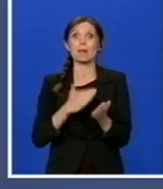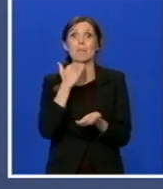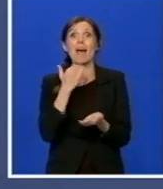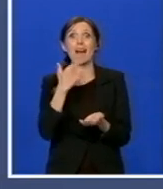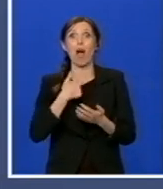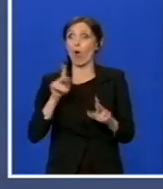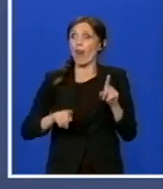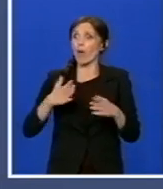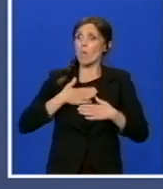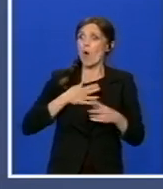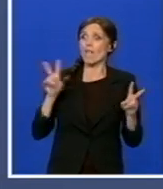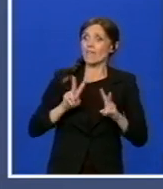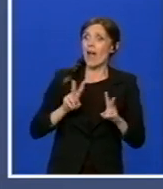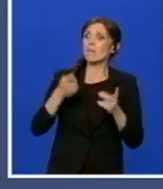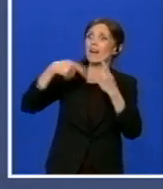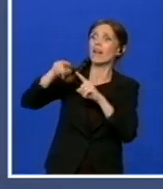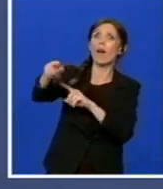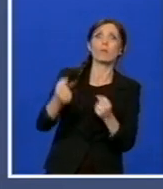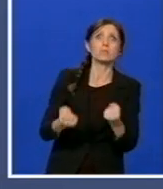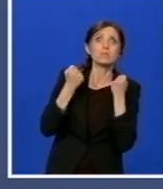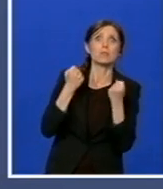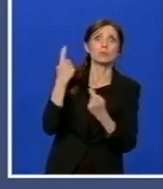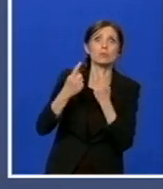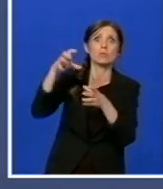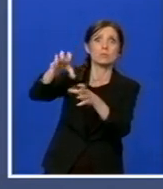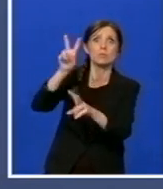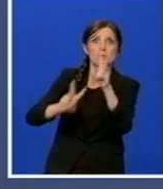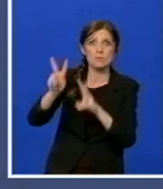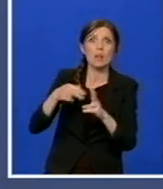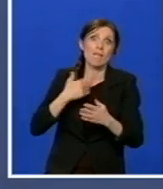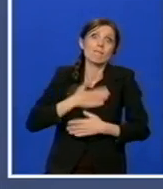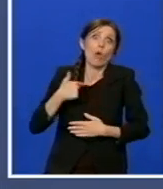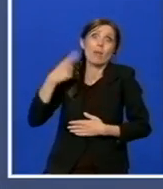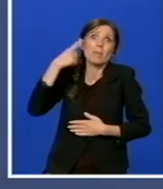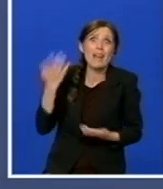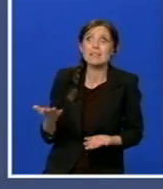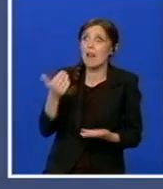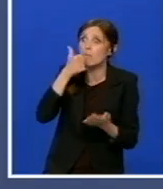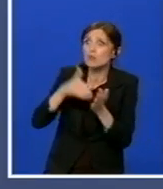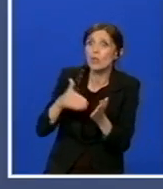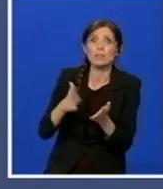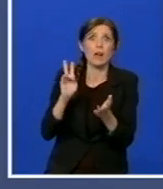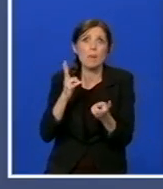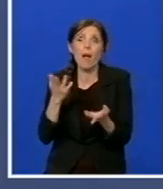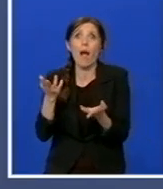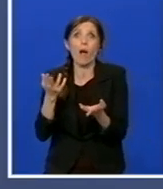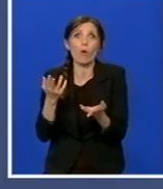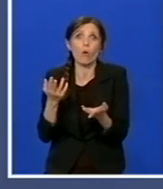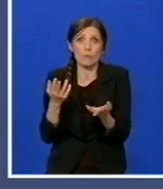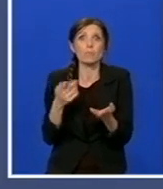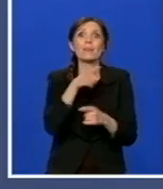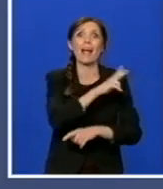njegovo stanje, da znam da li je nešto potrebno. Tako da je Klinički centar Vojvodine uočio